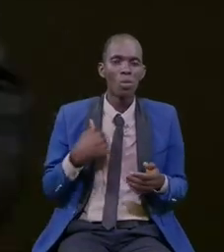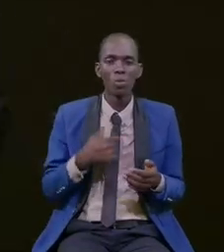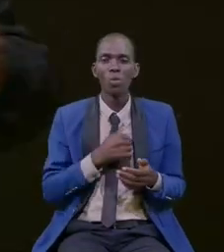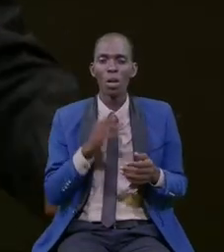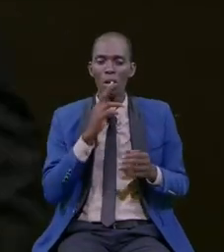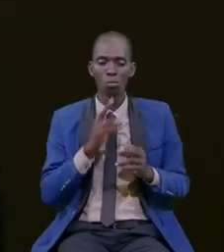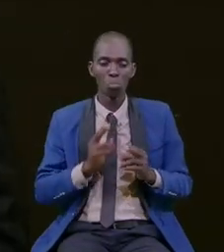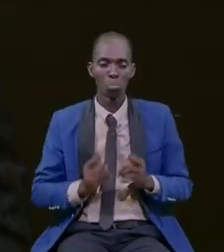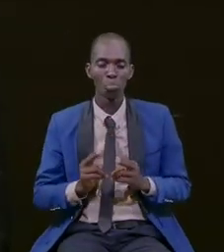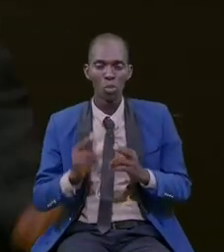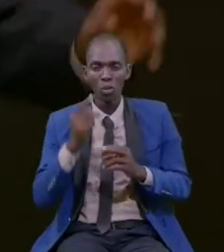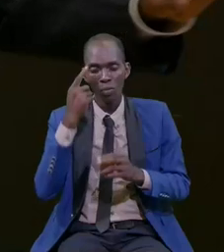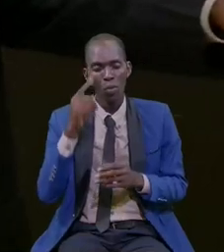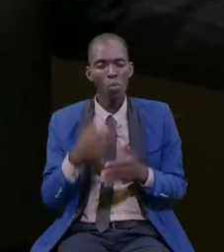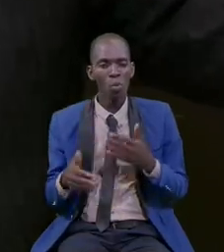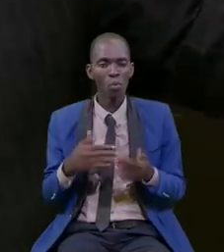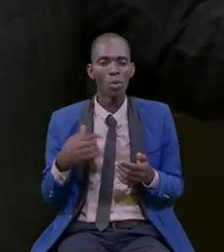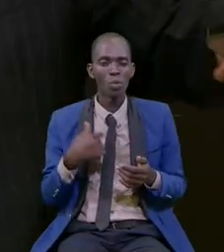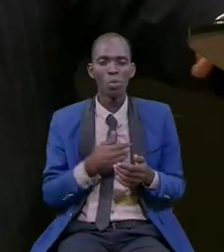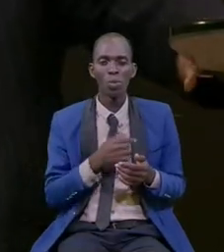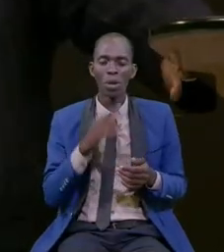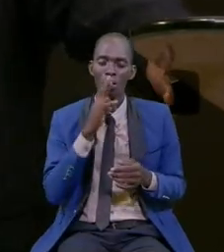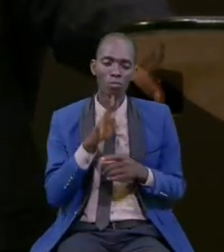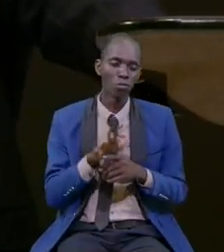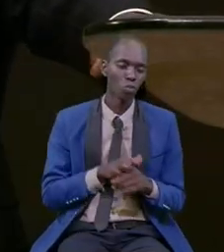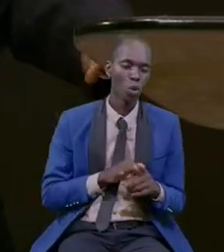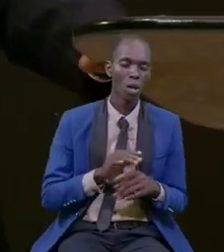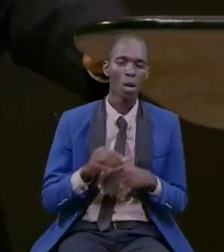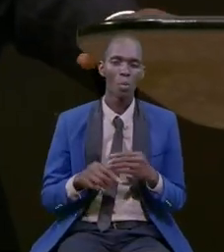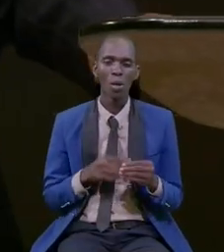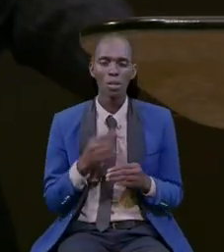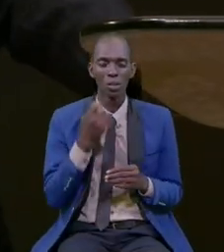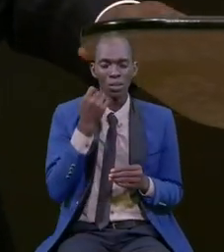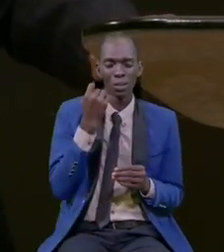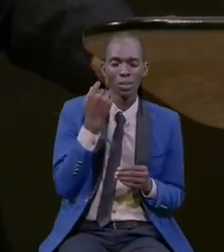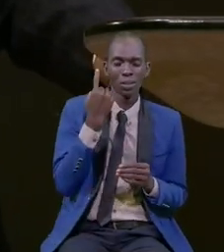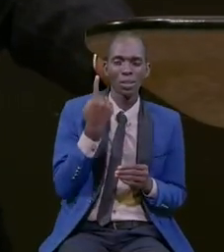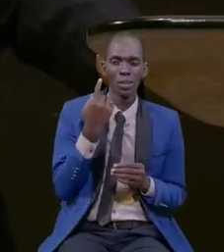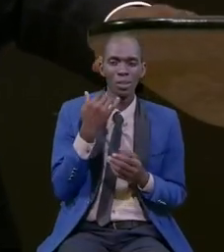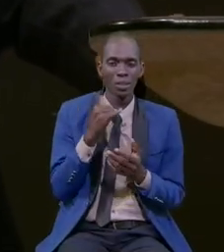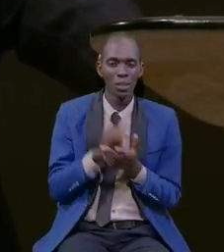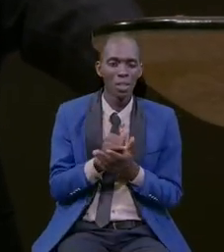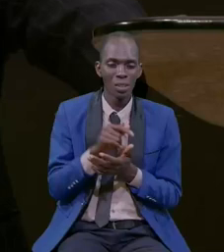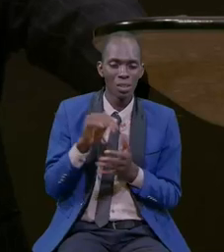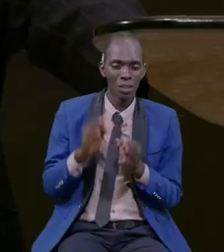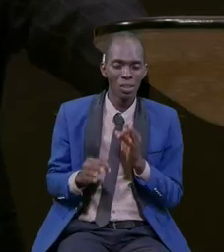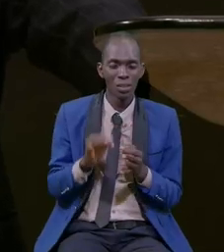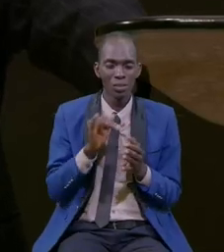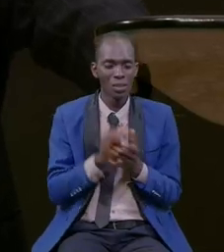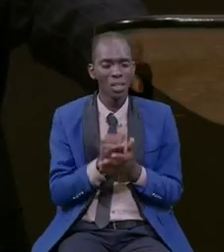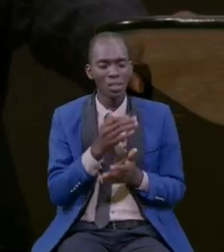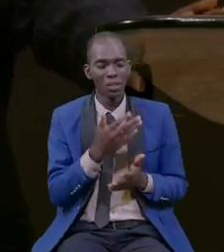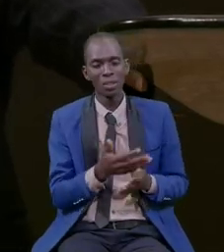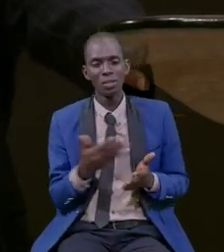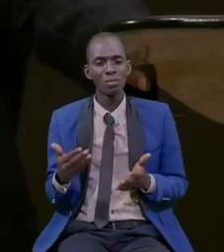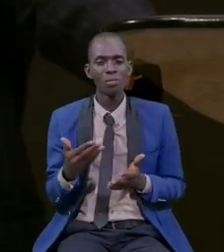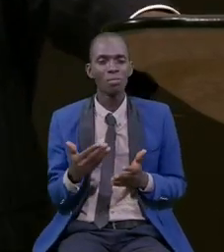rend impatient tout ce qui nous donne d'être en colère comprenez que si cette chose qui se passe si cette chose cette